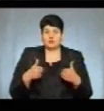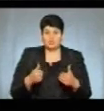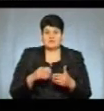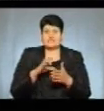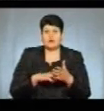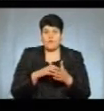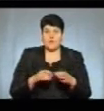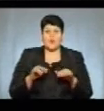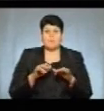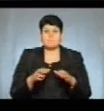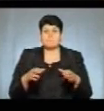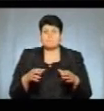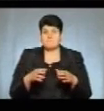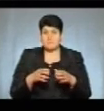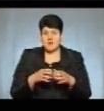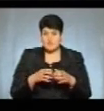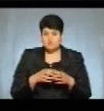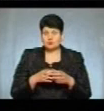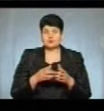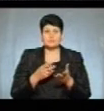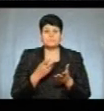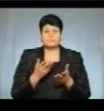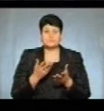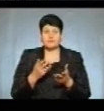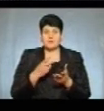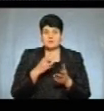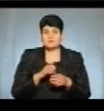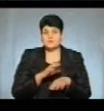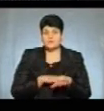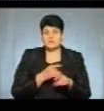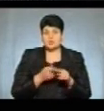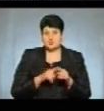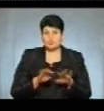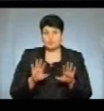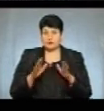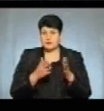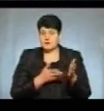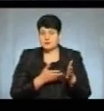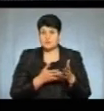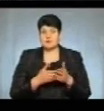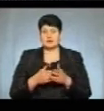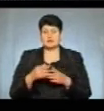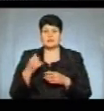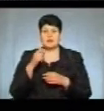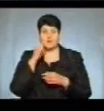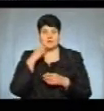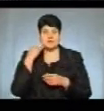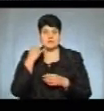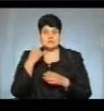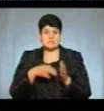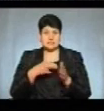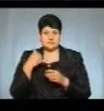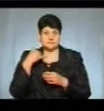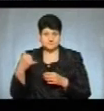компанію на гарячу лінію для того, щоб зафіксувати дану подію. І на гарячу лінію «Укрзалізниці». Там